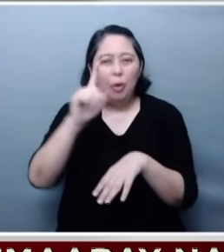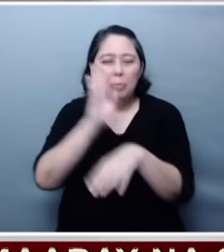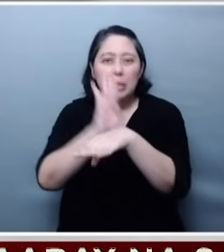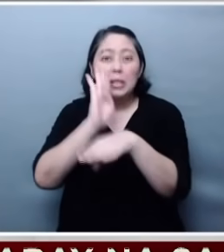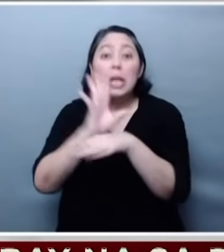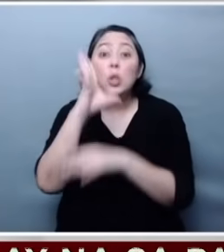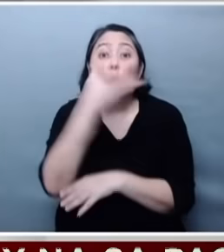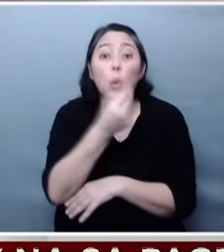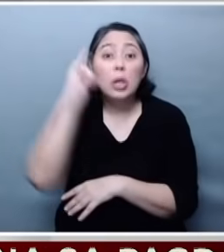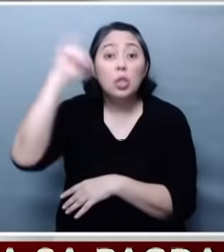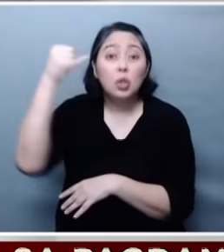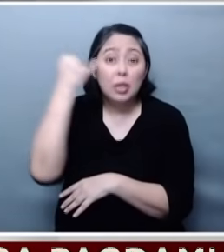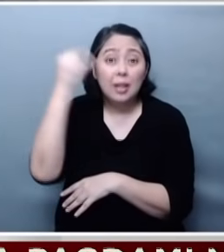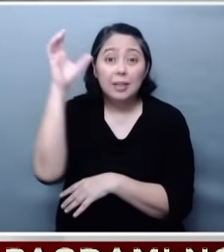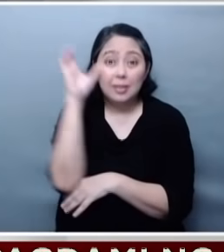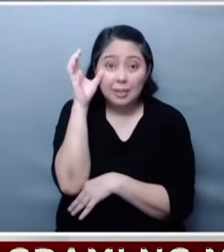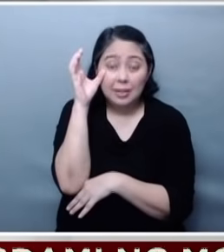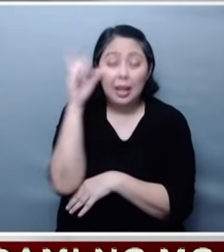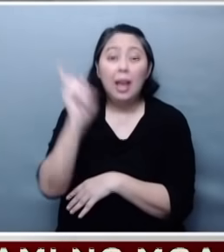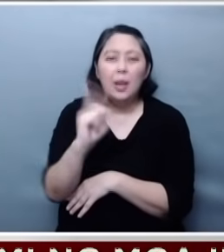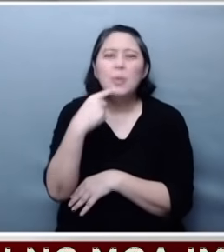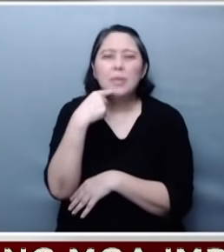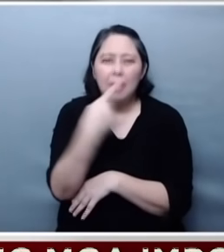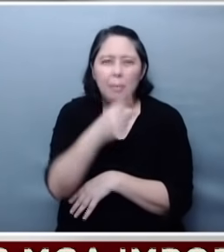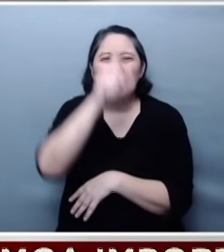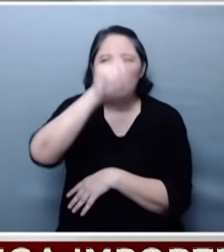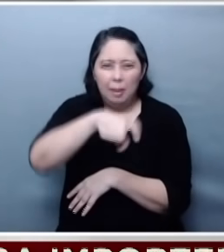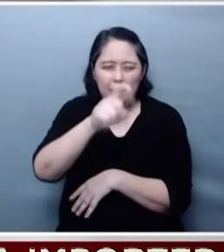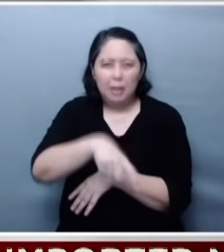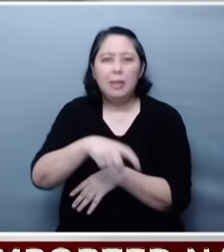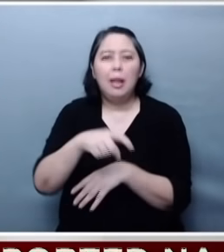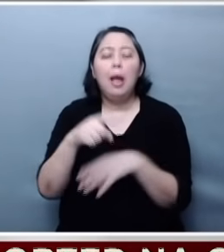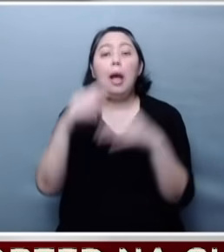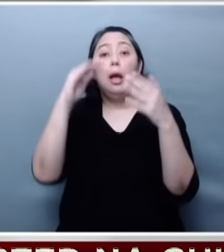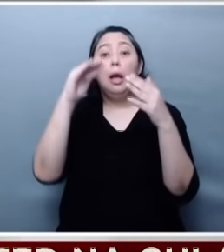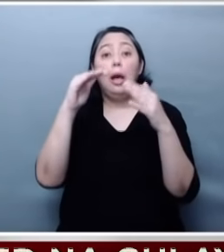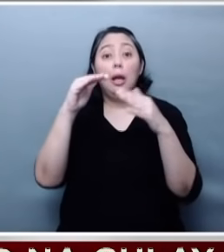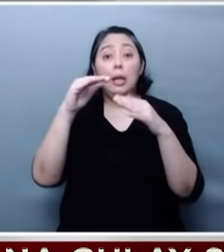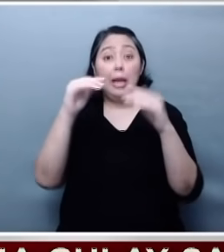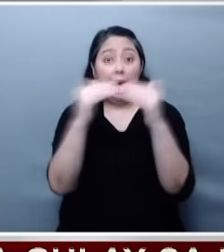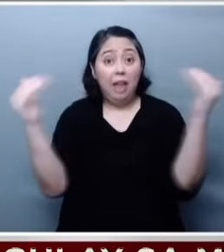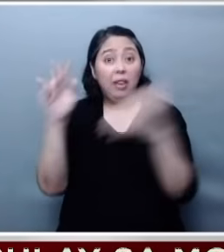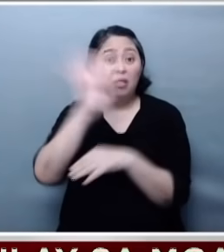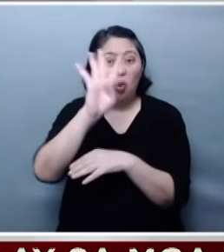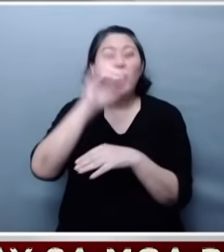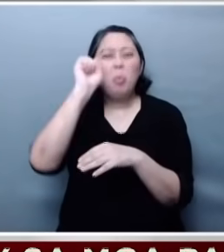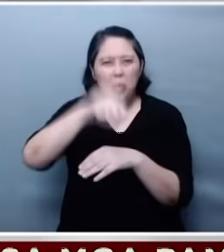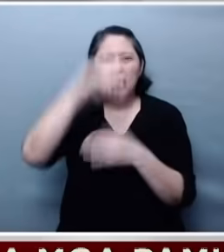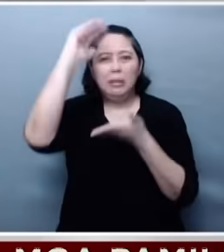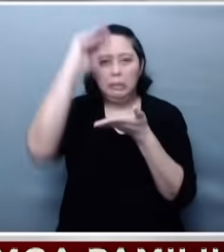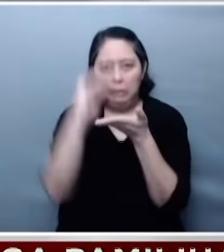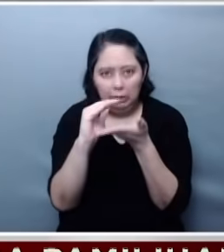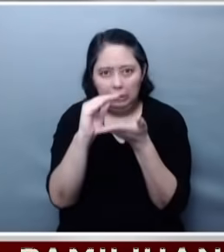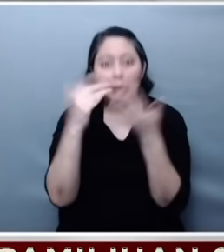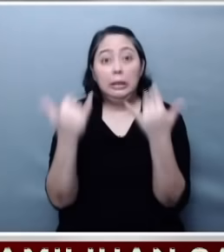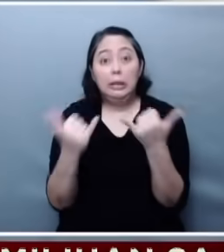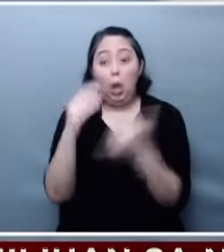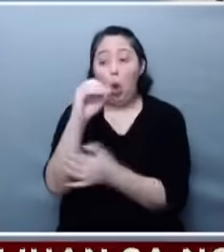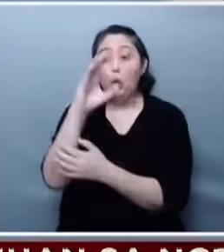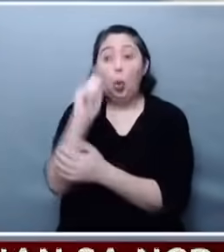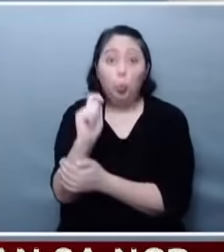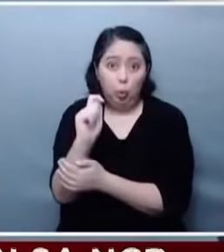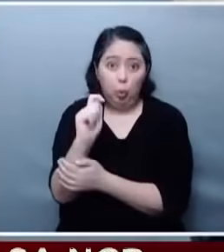Joey Concepcion, na nagsabi rin na dapat babaan ang alert level simula ng fourth quarter ng taon o nitong parating na